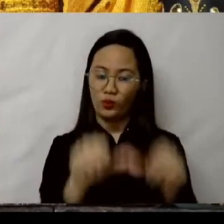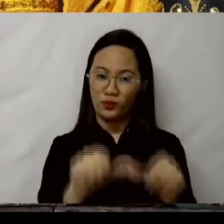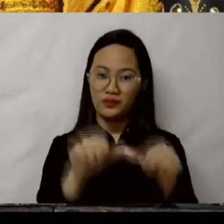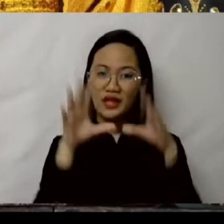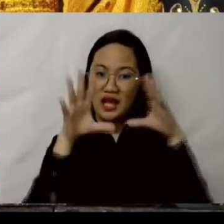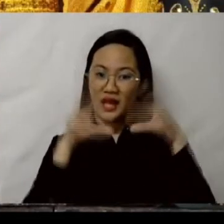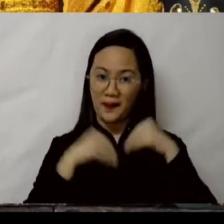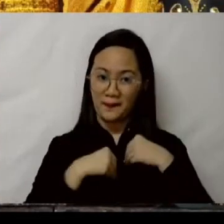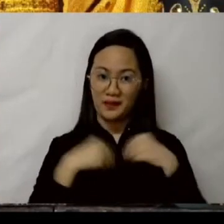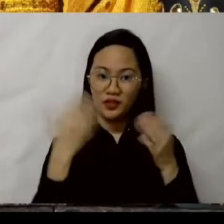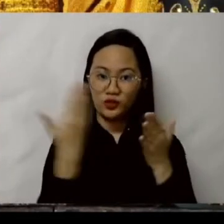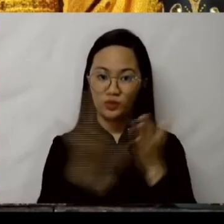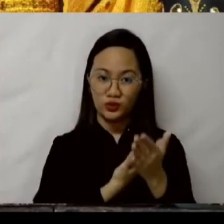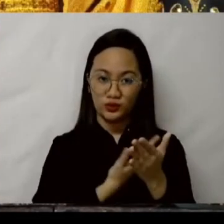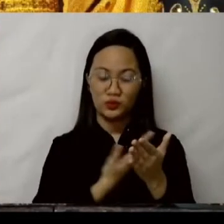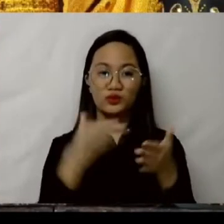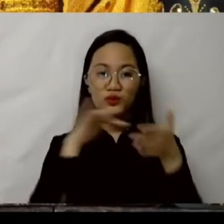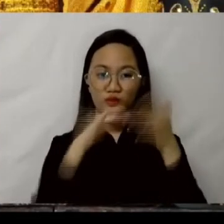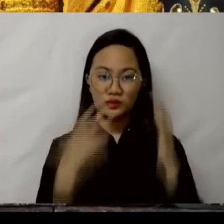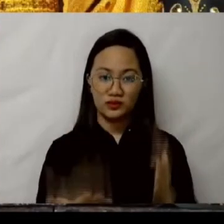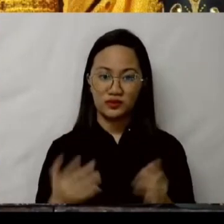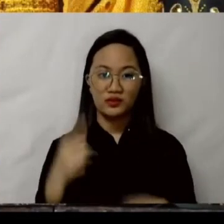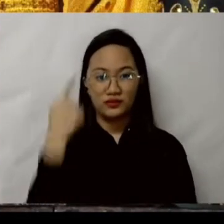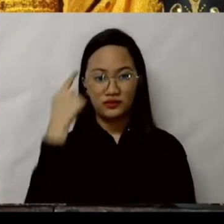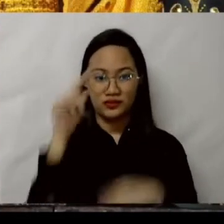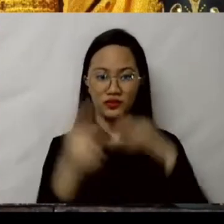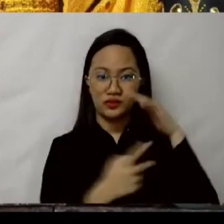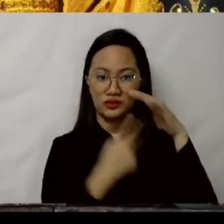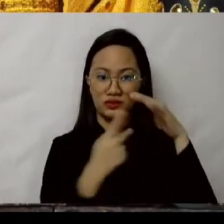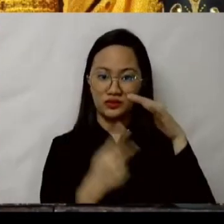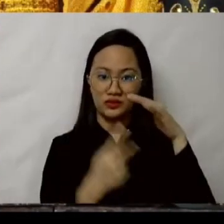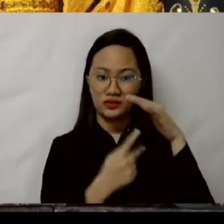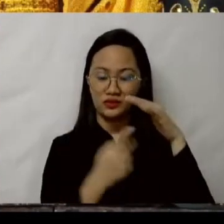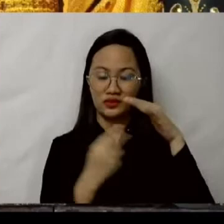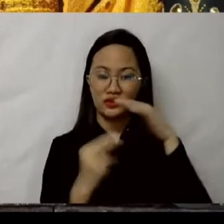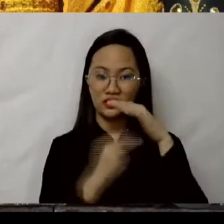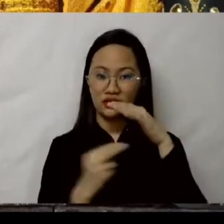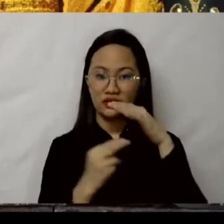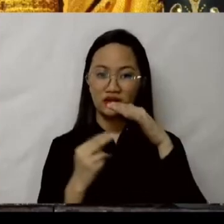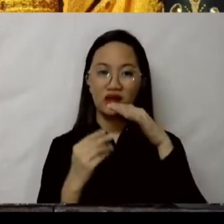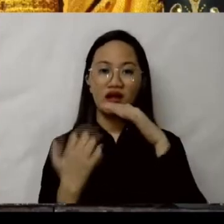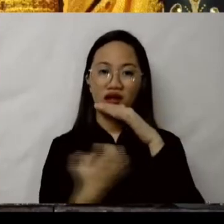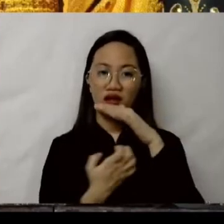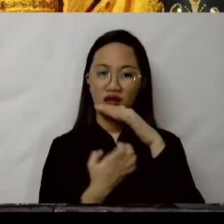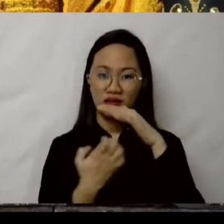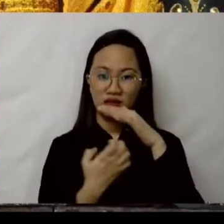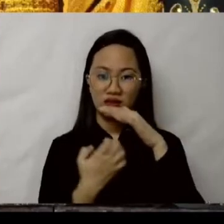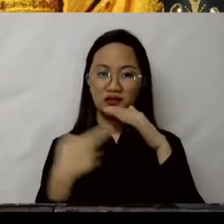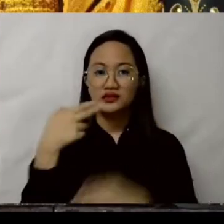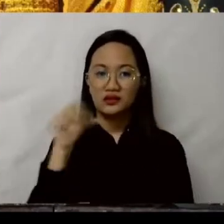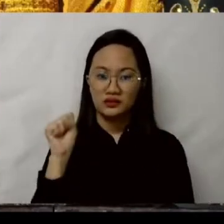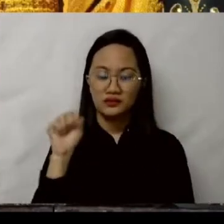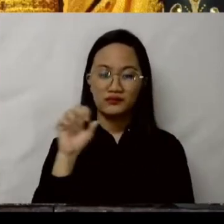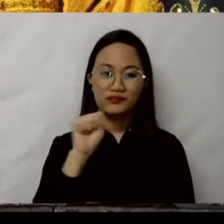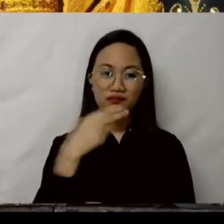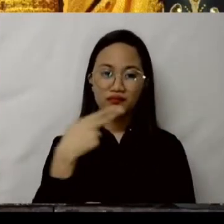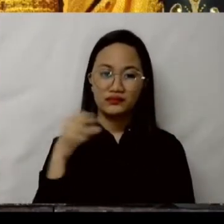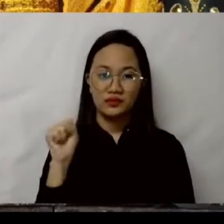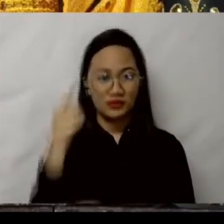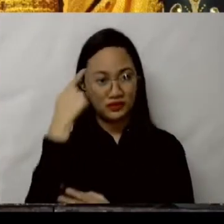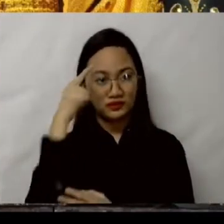mag-aaral para sa nursery, kinder, grades 1 to 10 at senior high school para sa school year